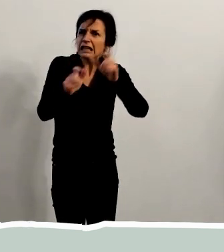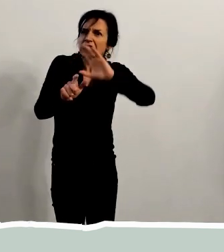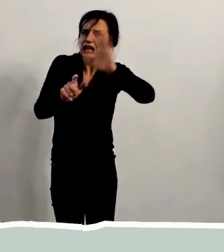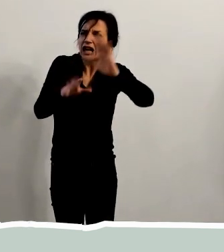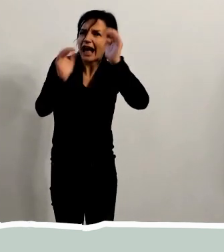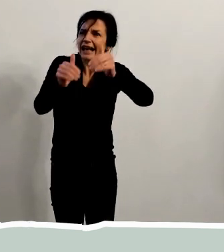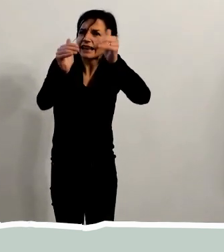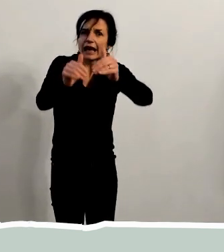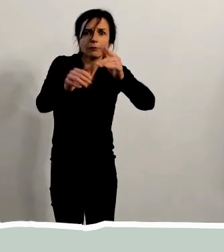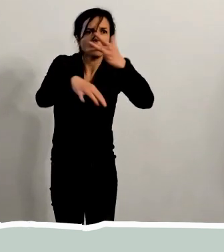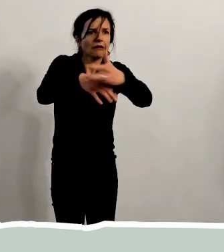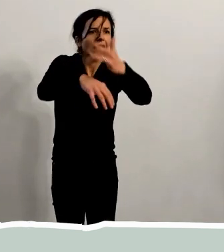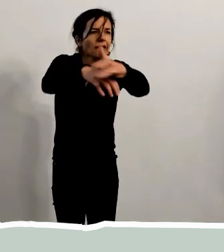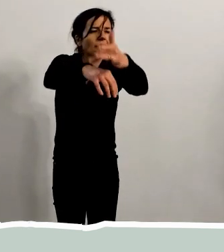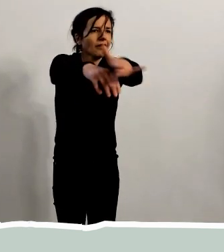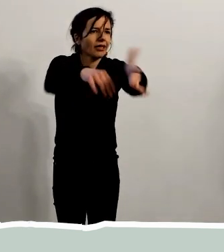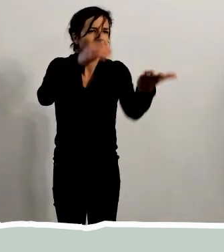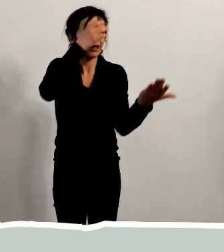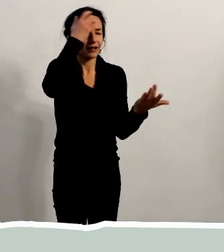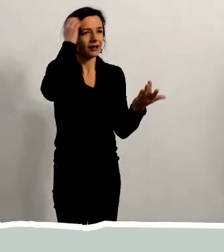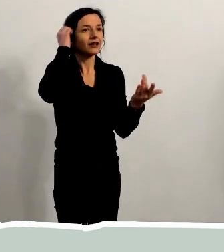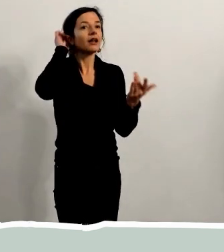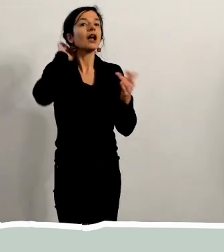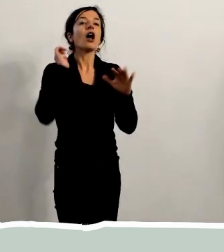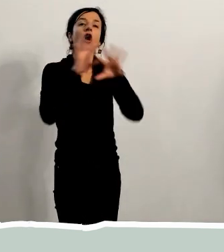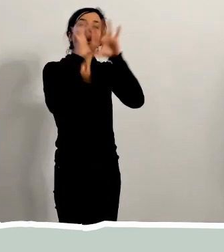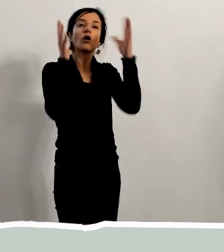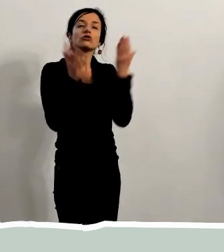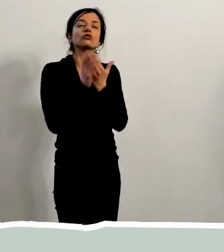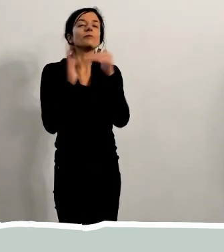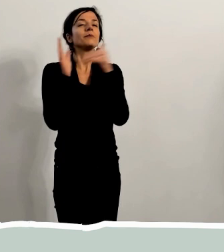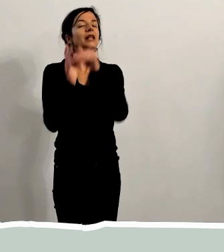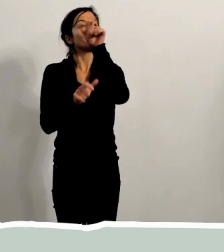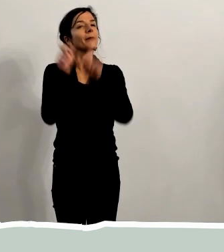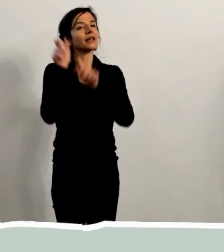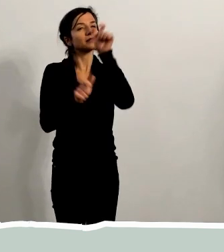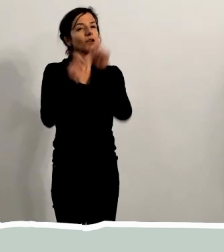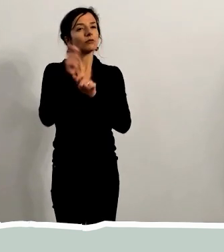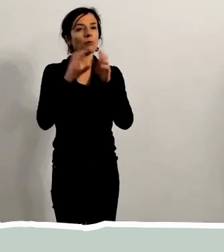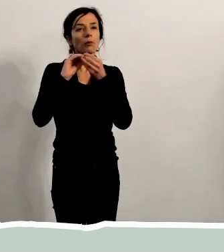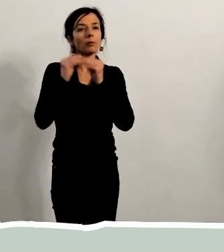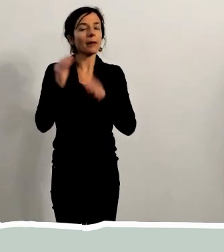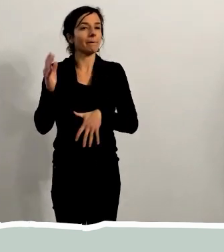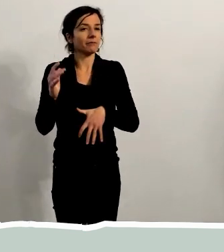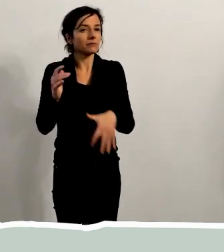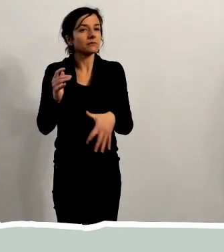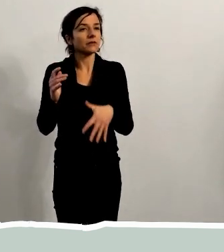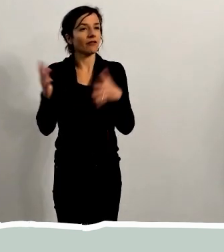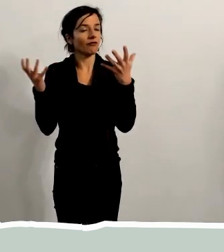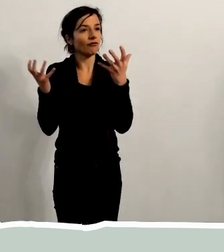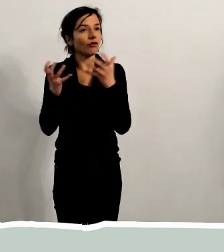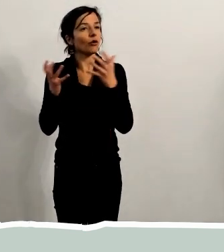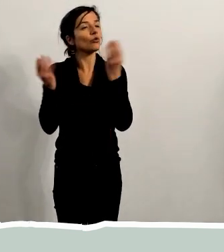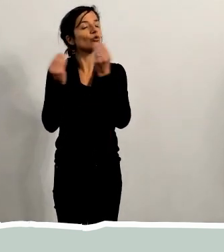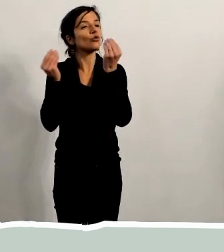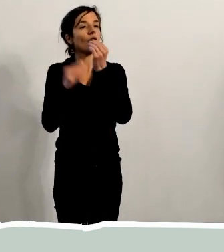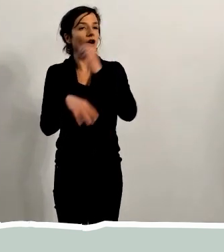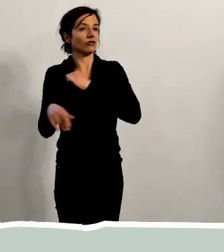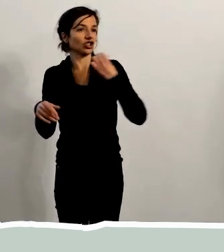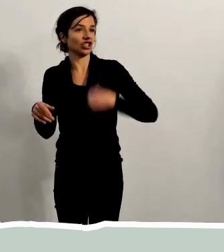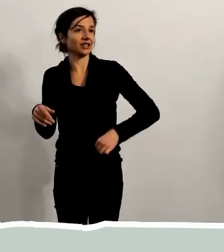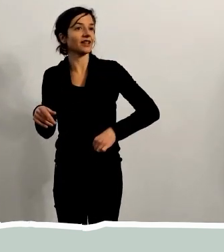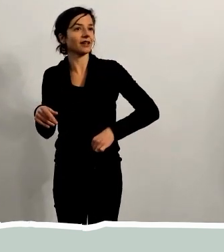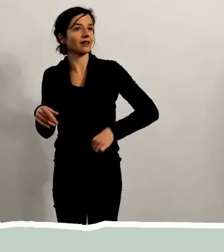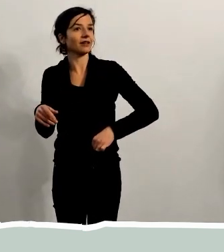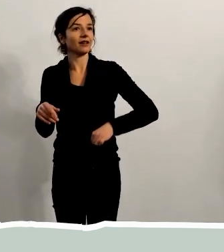près 1000 patients qui étaient pris en charge pour infertilité, donc en AMP en Chine, et chez les messieurs, ils